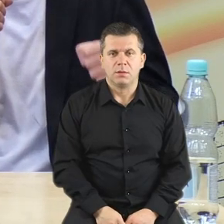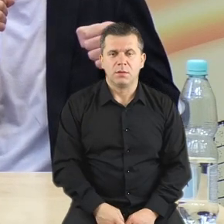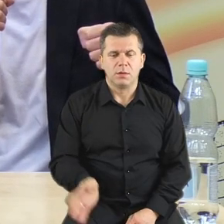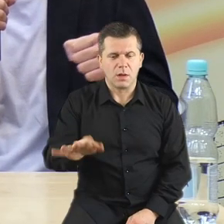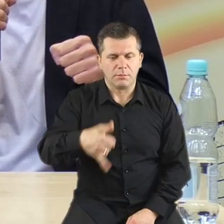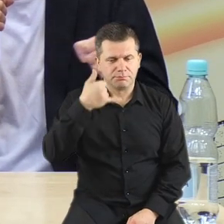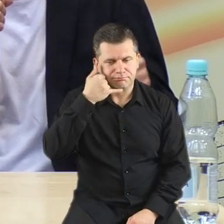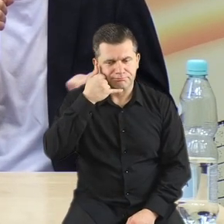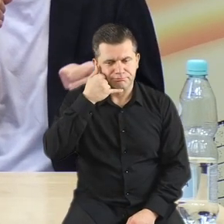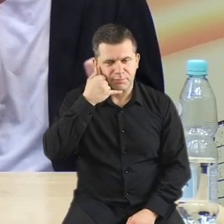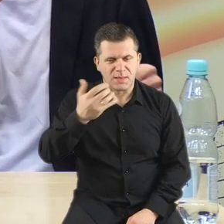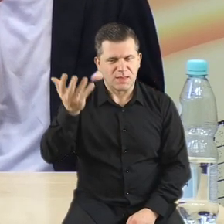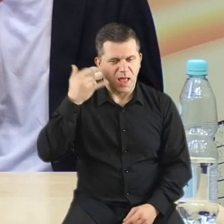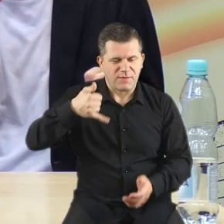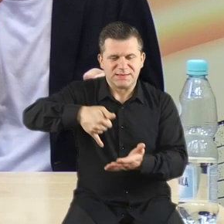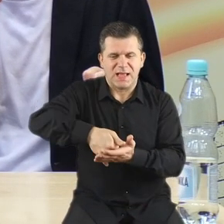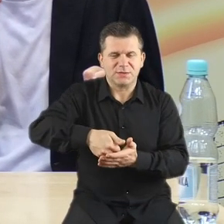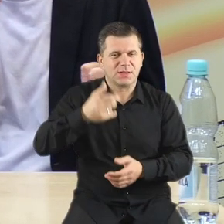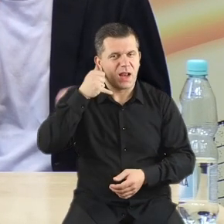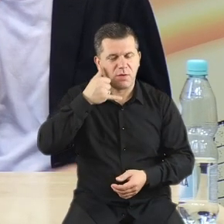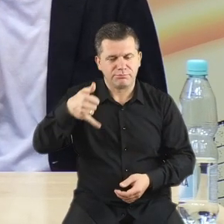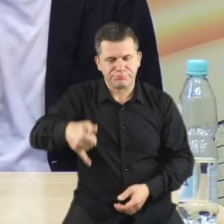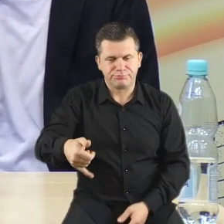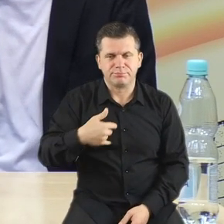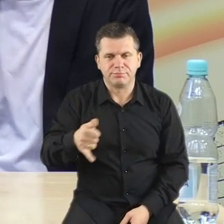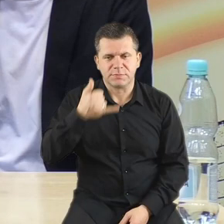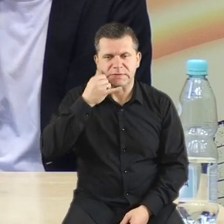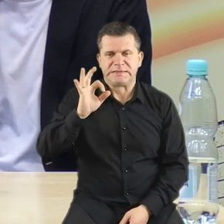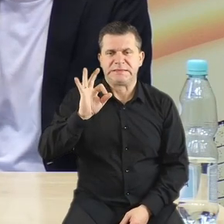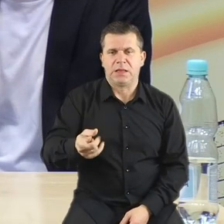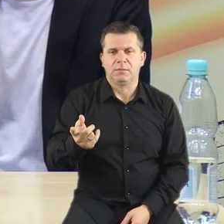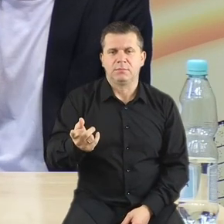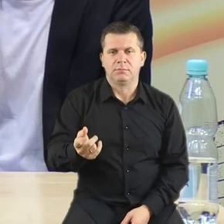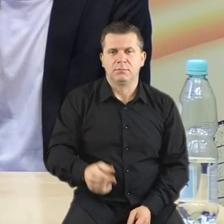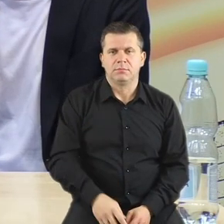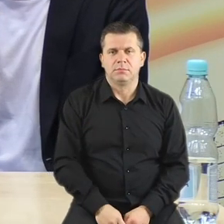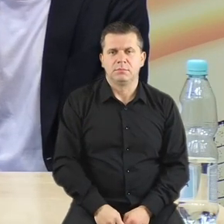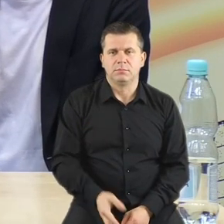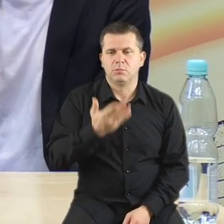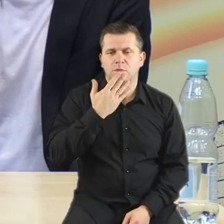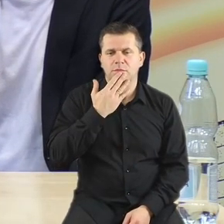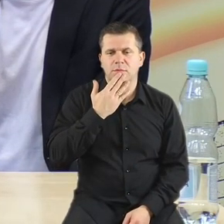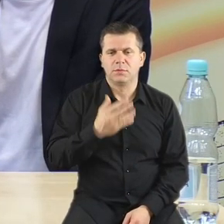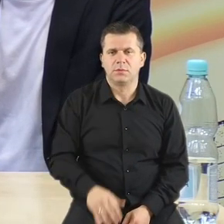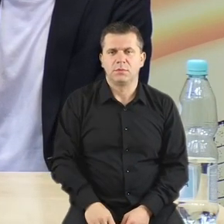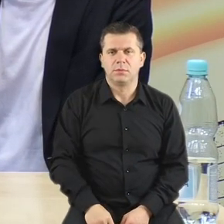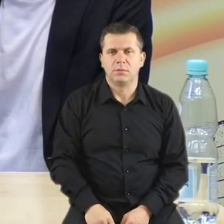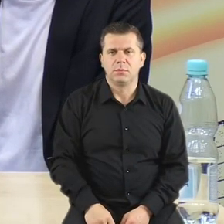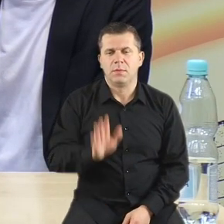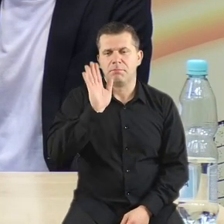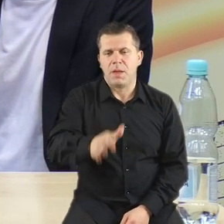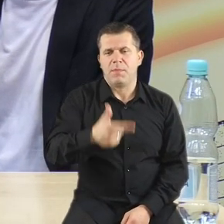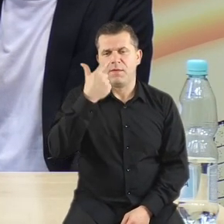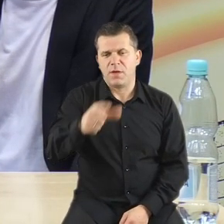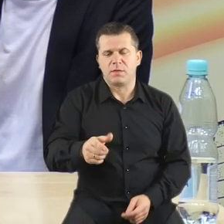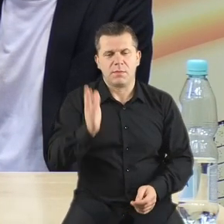Podnoszę słuchawkę, to był jeszcze czas telefonów stacjonarnych. I syn mówi, że mamy dwa